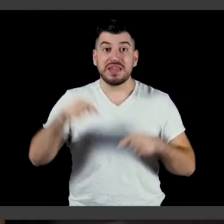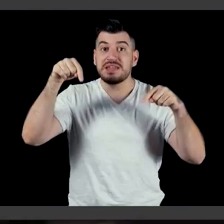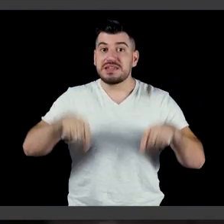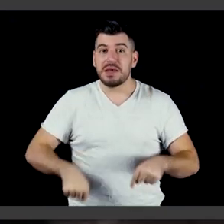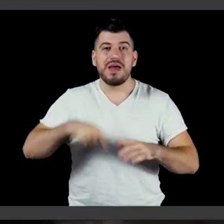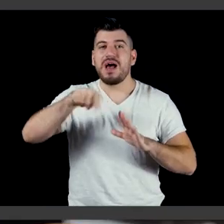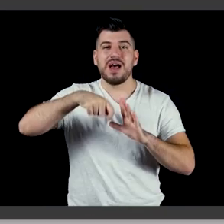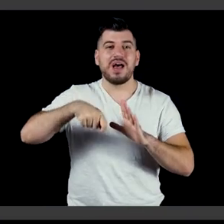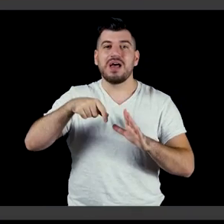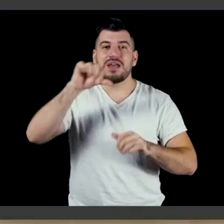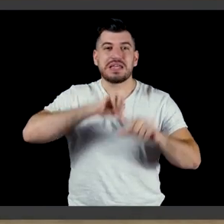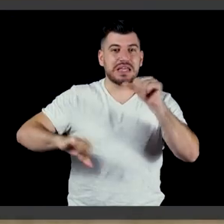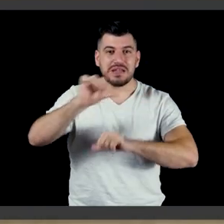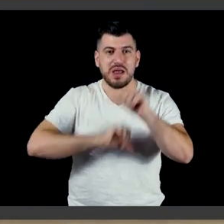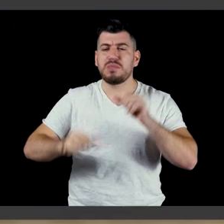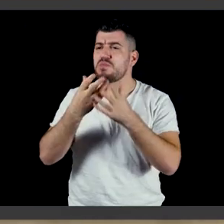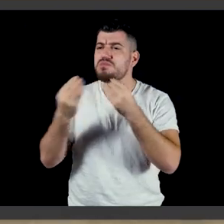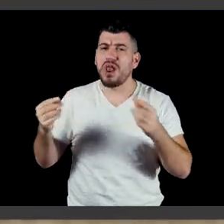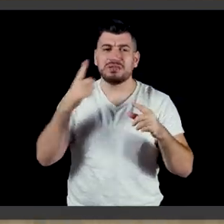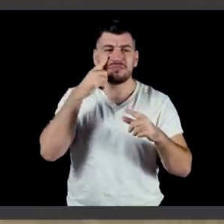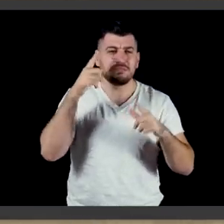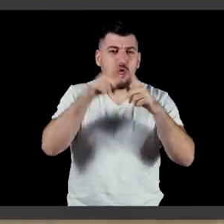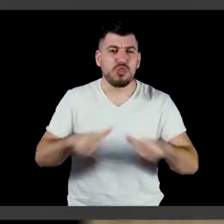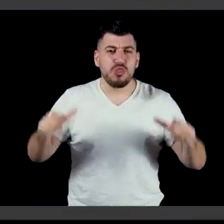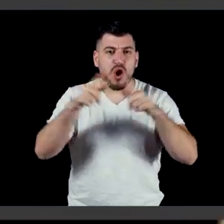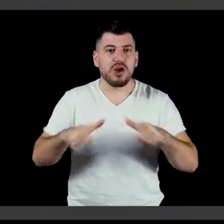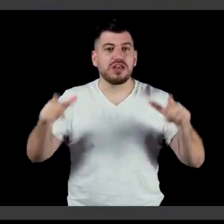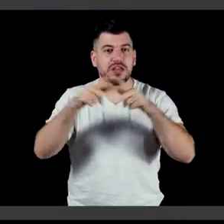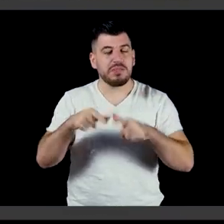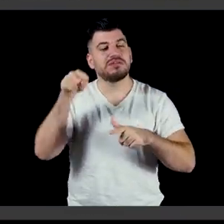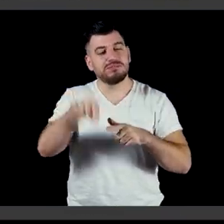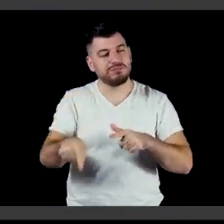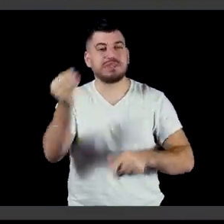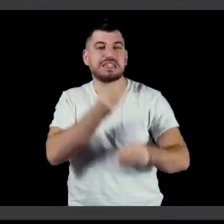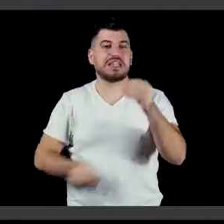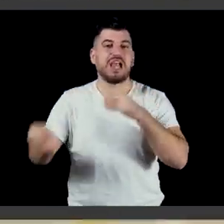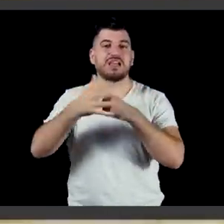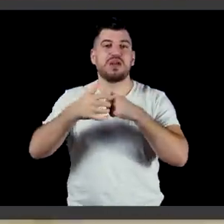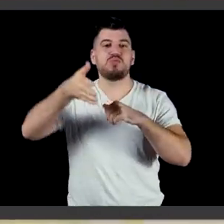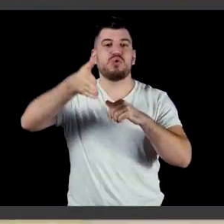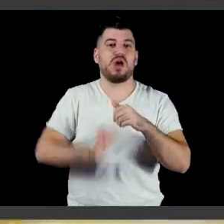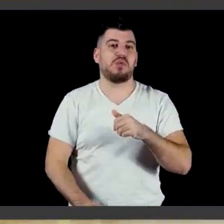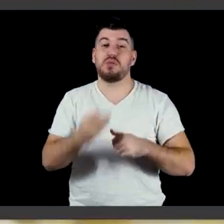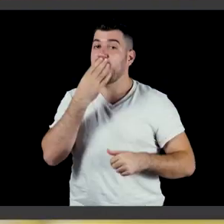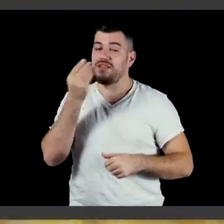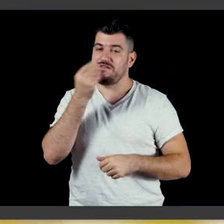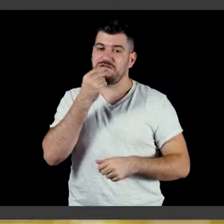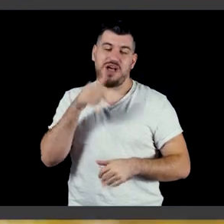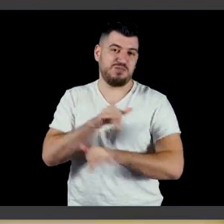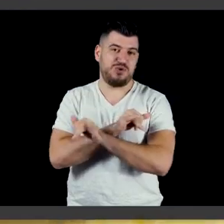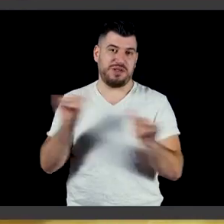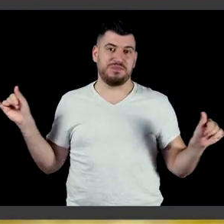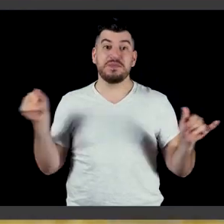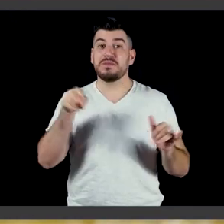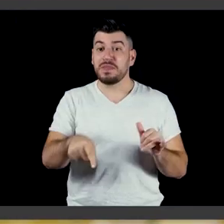στο Kitchen Lab, μετά από πολλές δοκιμές, θα ετοιμάσουμε την πιο πορτοκαλένια πορτοκαλόπιτα που έχετε δοκιμάσει. Κάθε